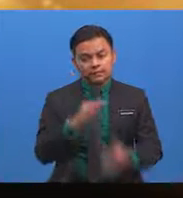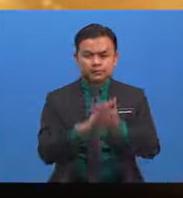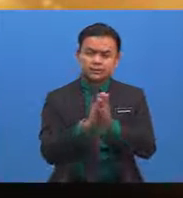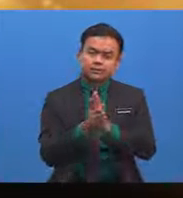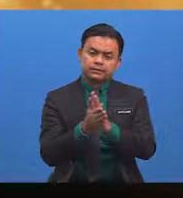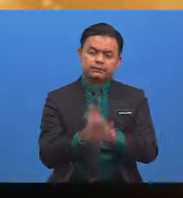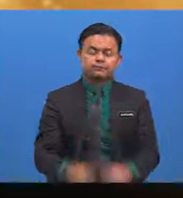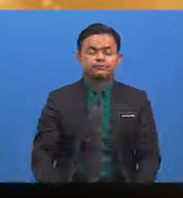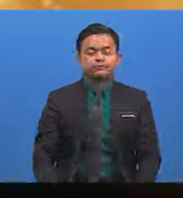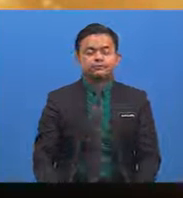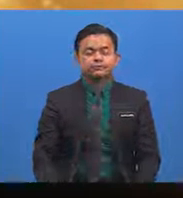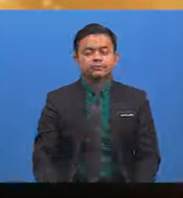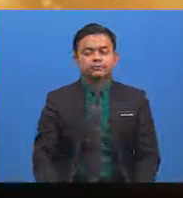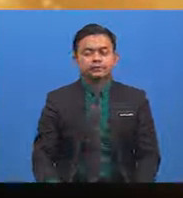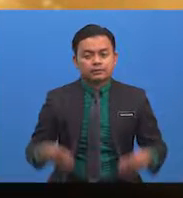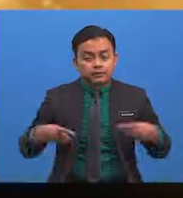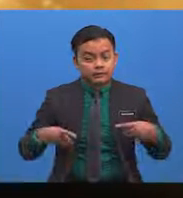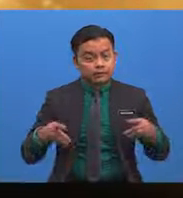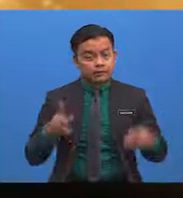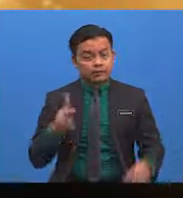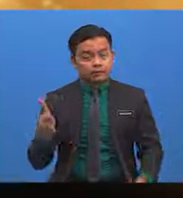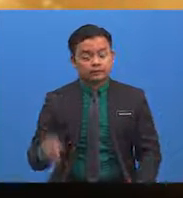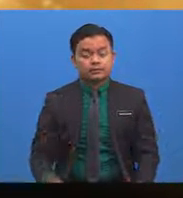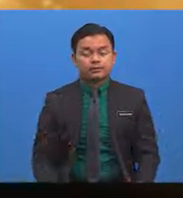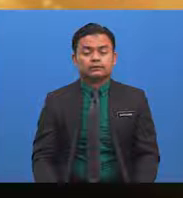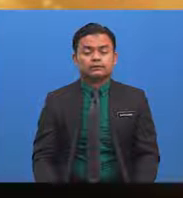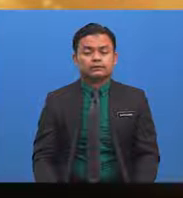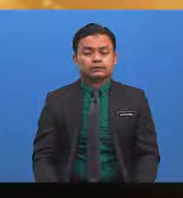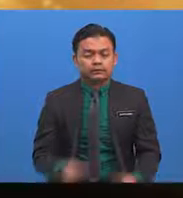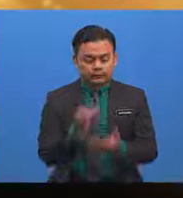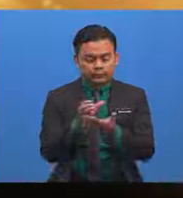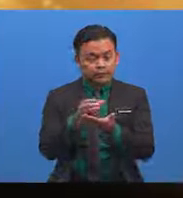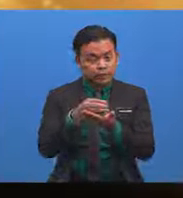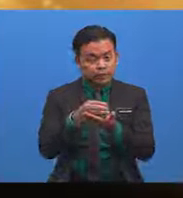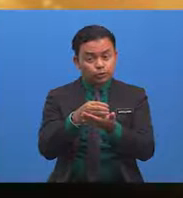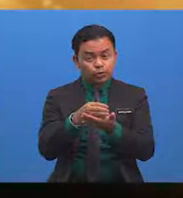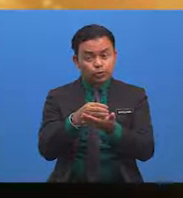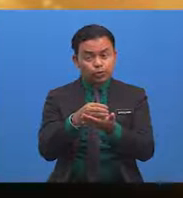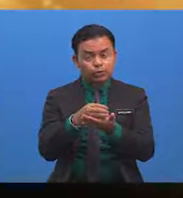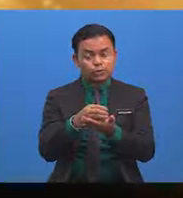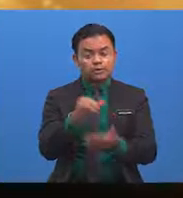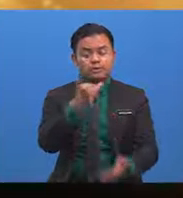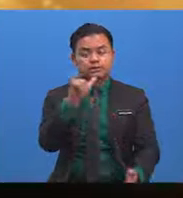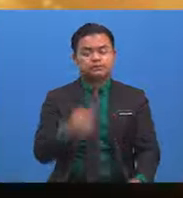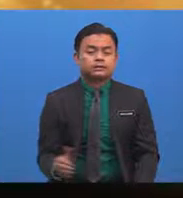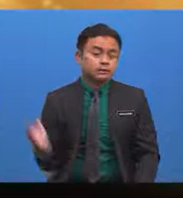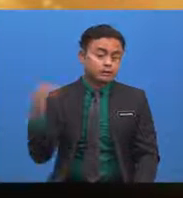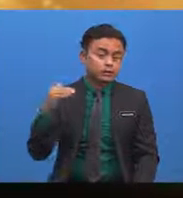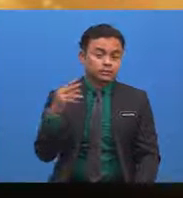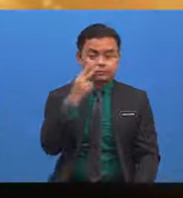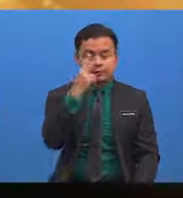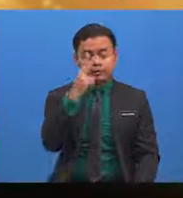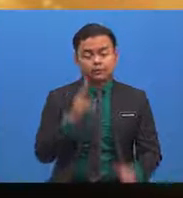begitu? Sedangkan ia adalah dari teko yang sama. Jom kita lihat